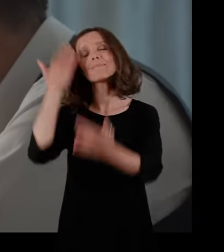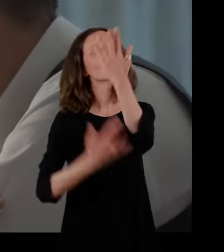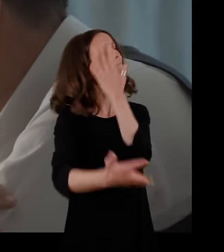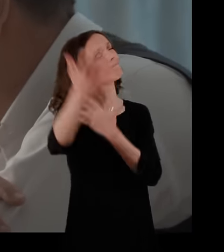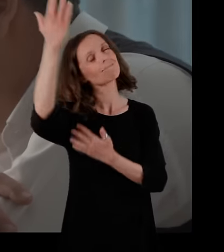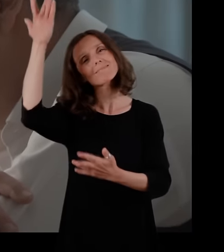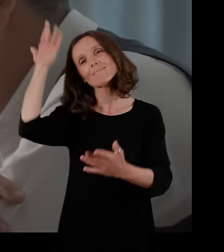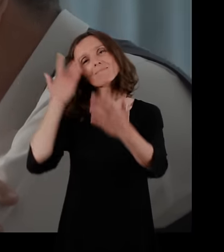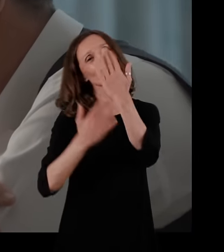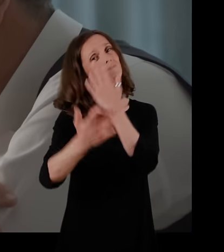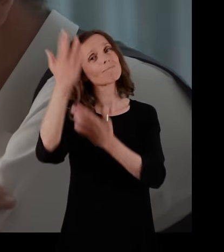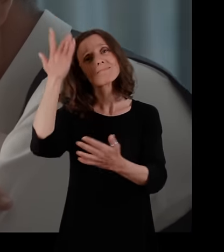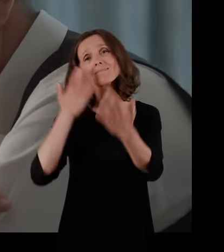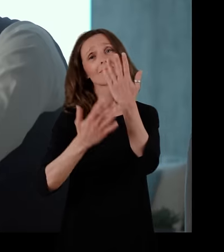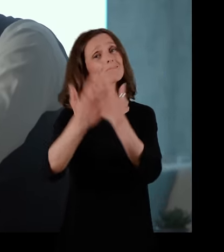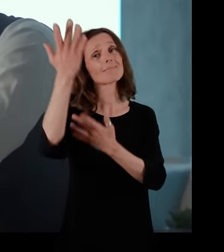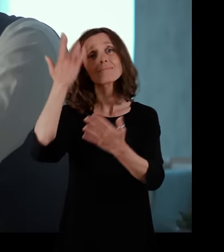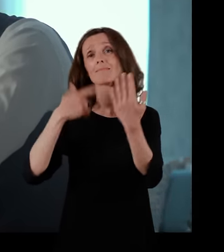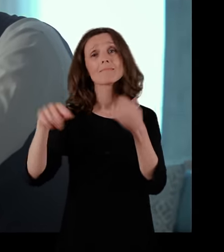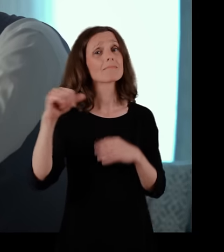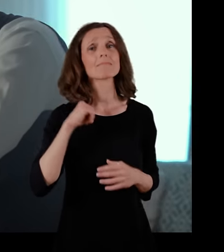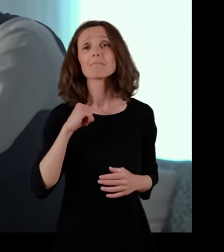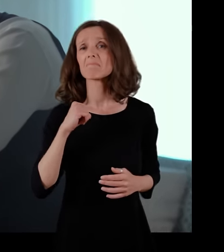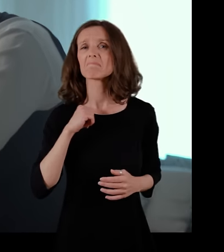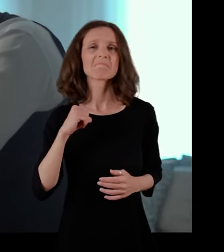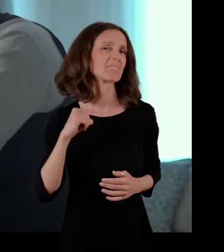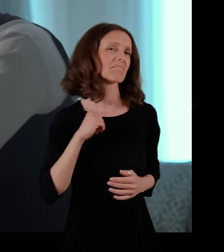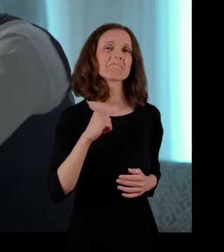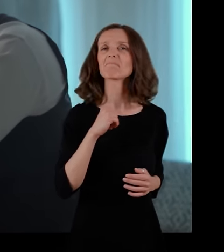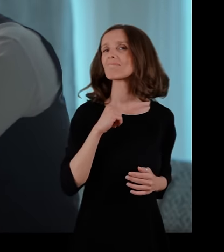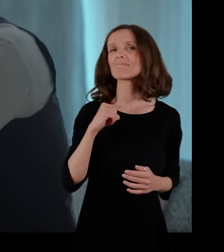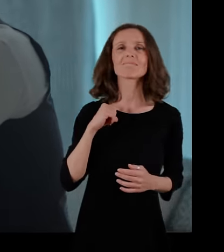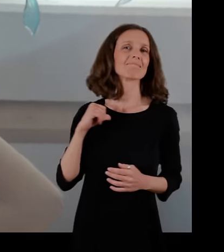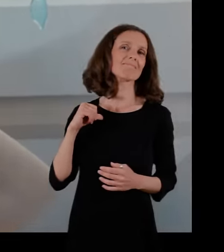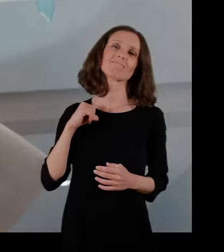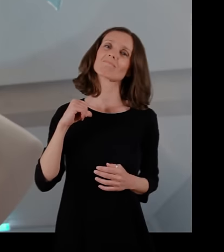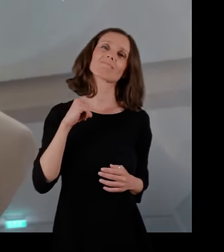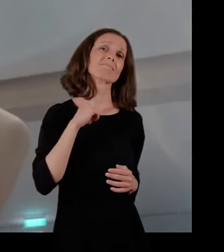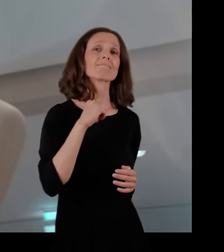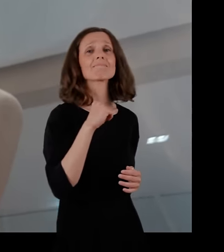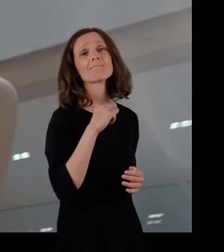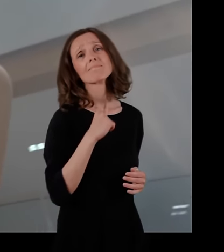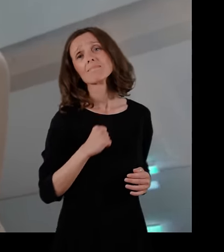Prije tebe znaj, ja nikad nisam mario.